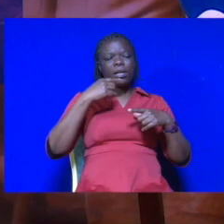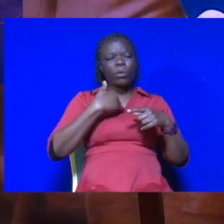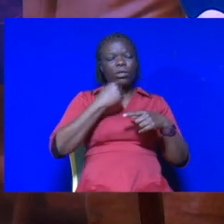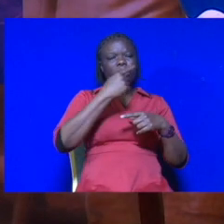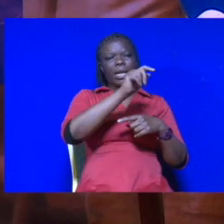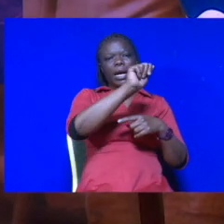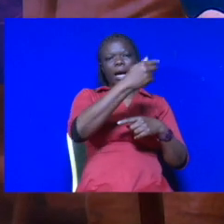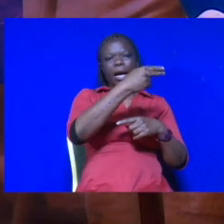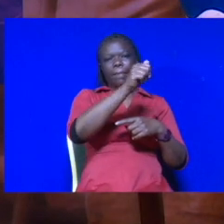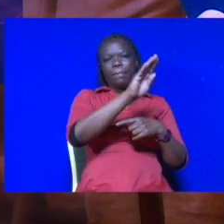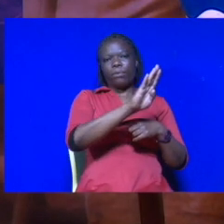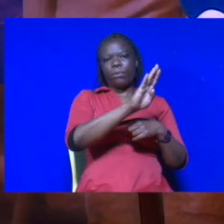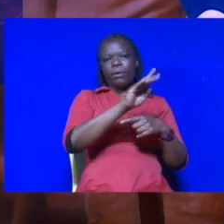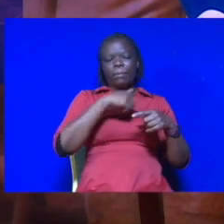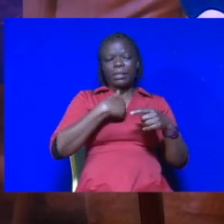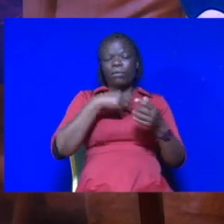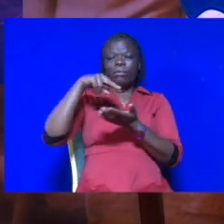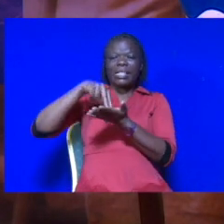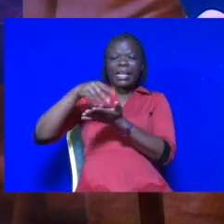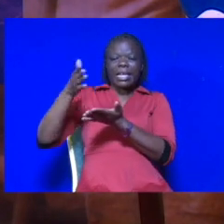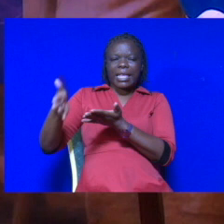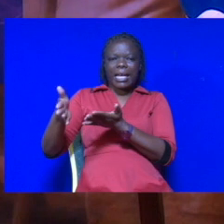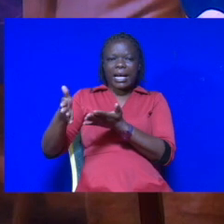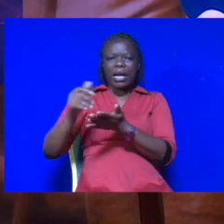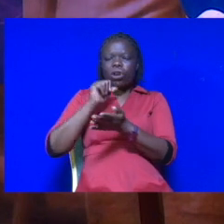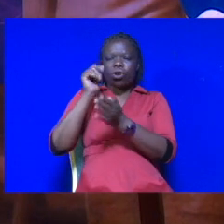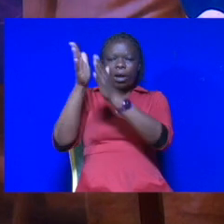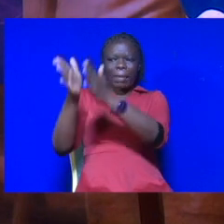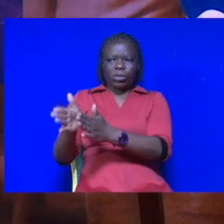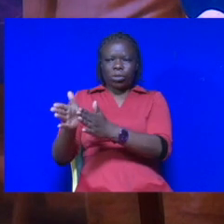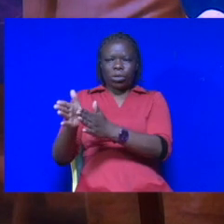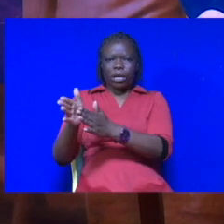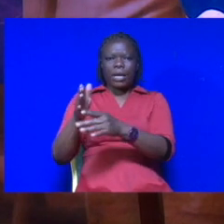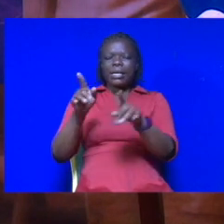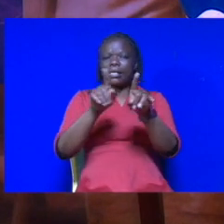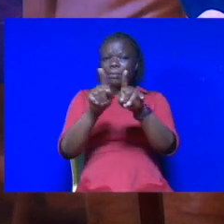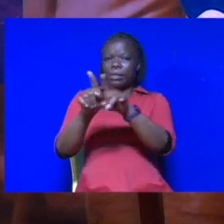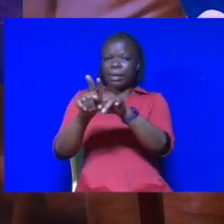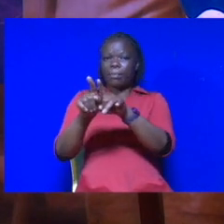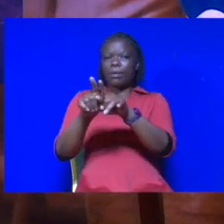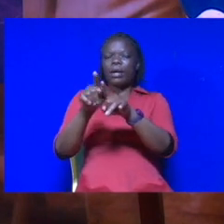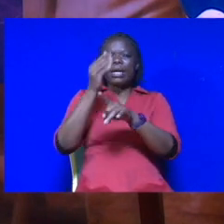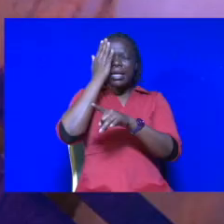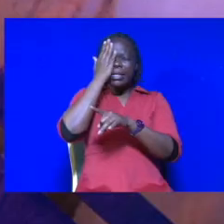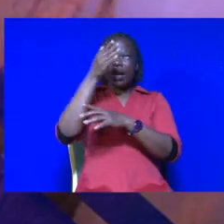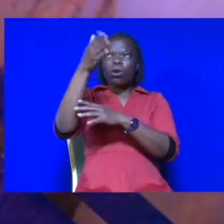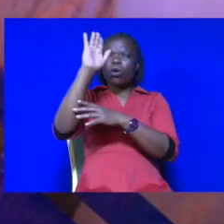kwamba nimesimama hapa sio mimi, bali ni Mungu wa Israeli kama anavyoishi,